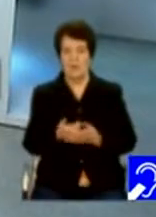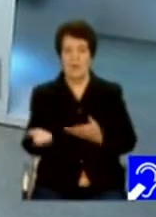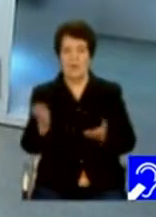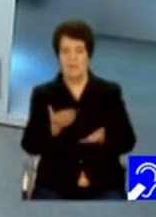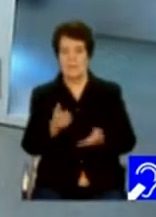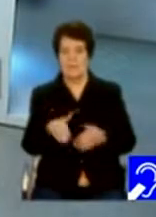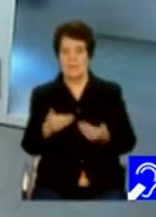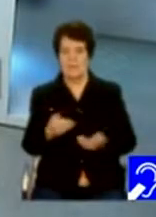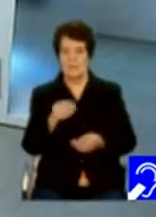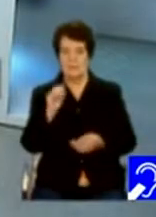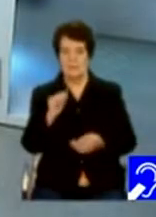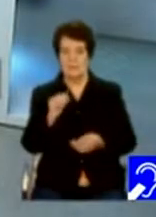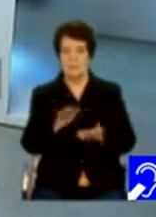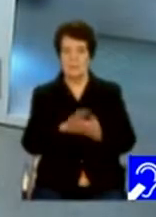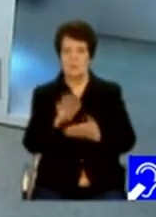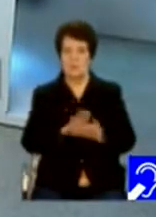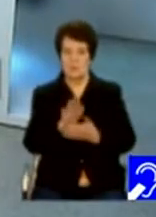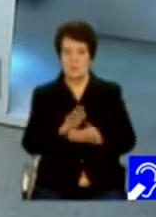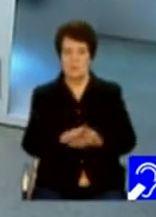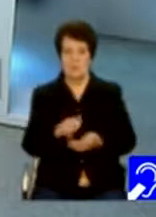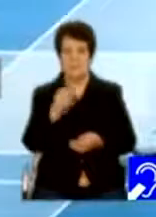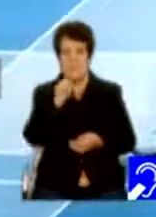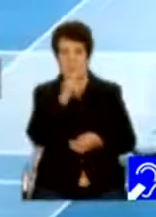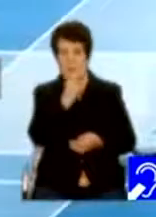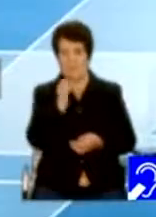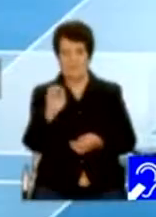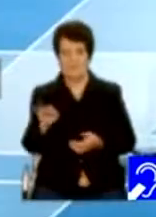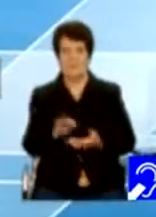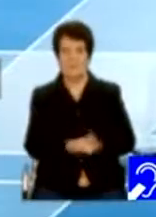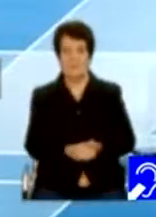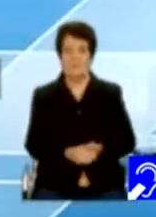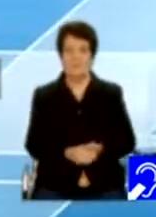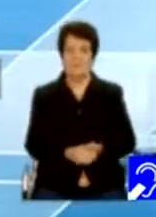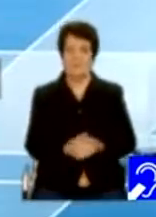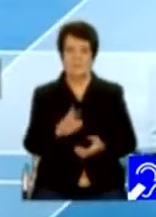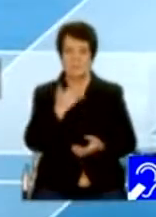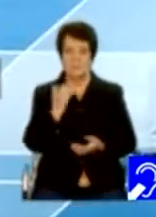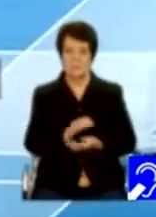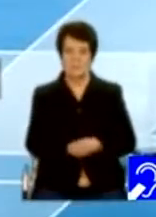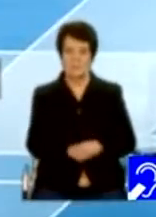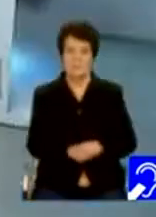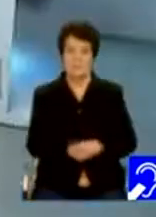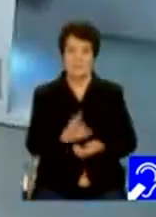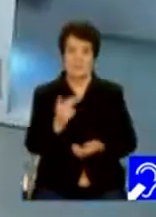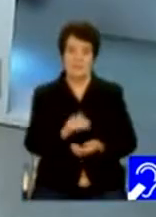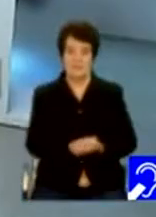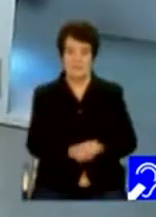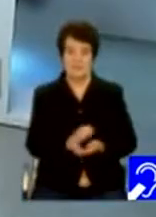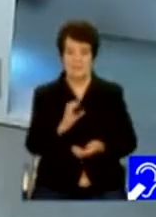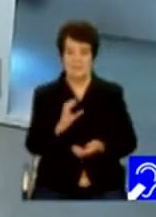mai mulți... Juriști și economiști. Juriști, economiști, ingineri, apoi, dar juriștii erau cu puțin mai mulți decât ceilalți. Da, domnul